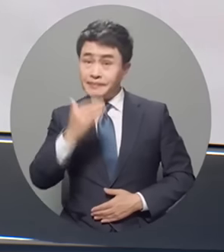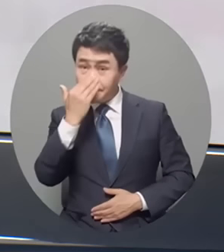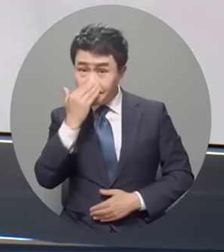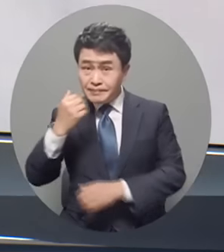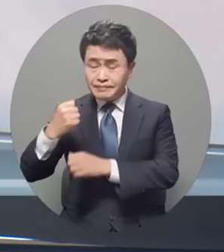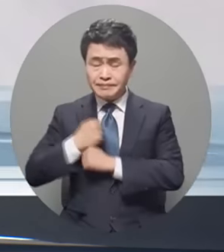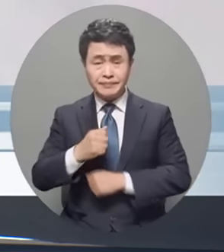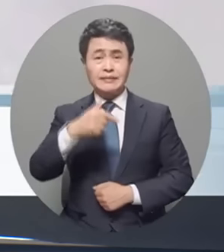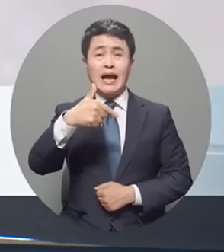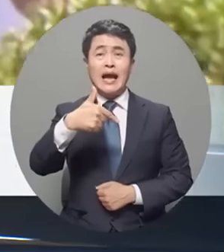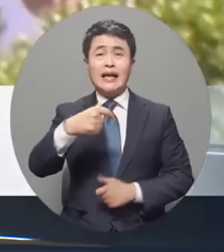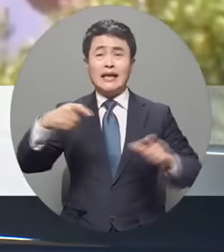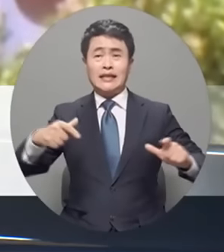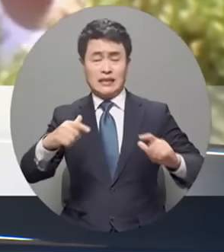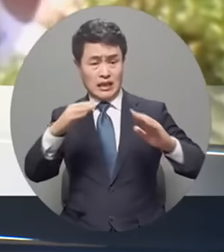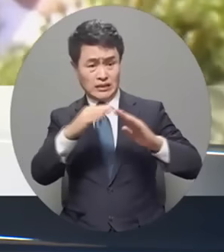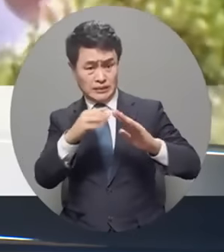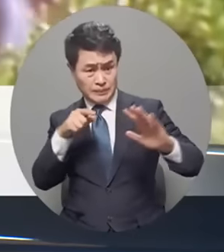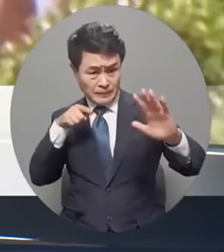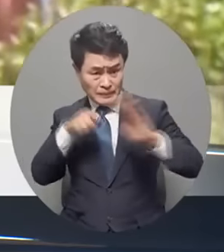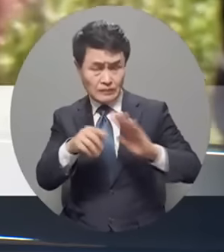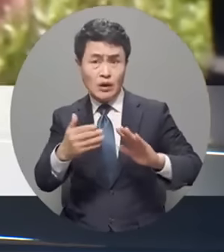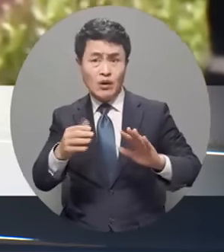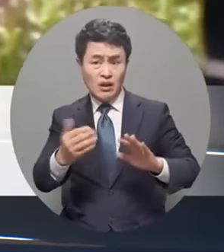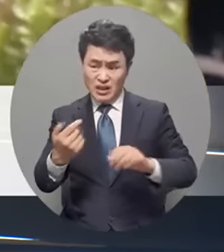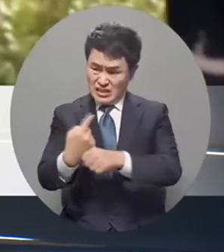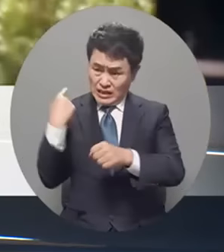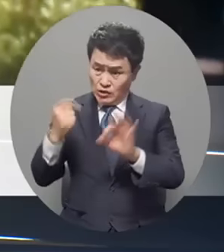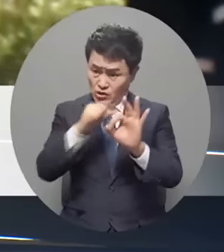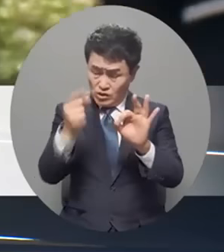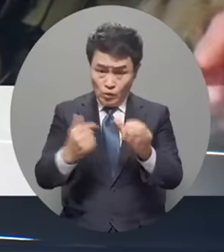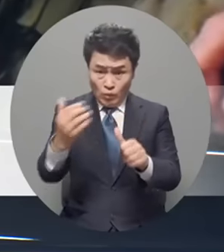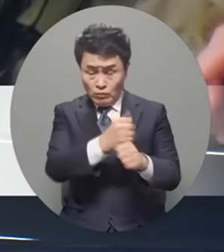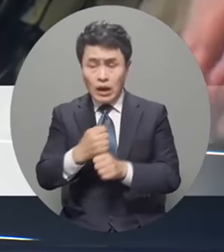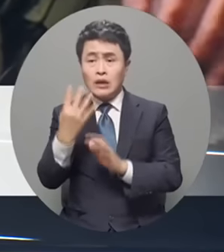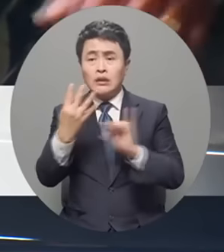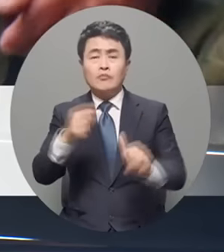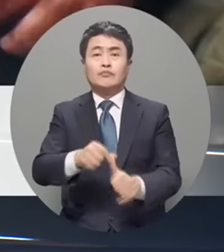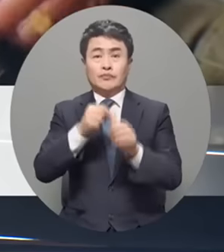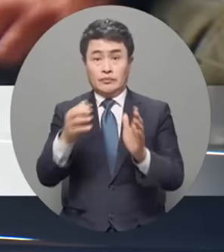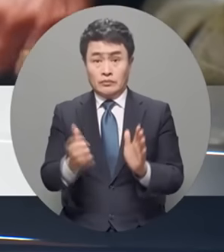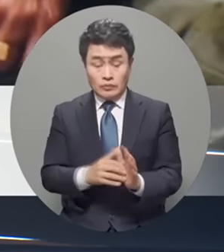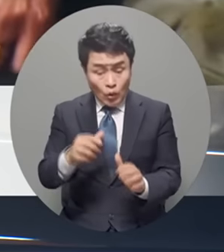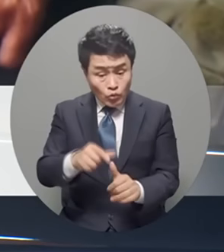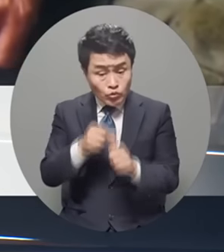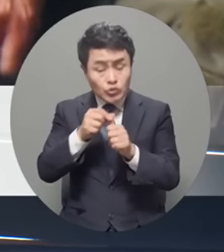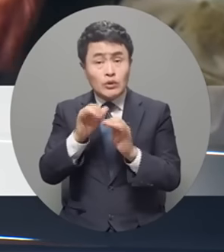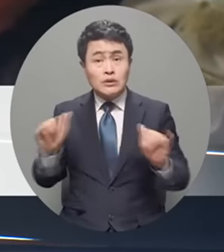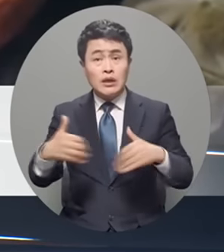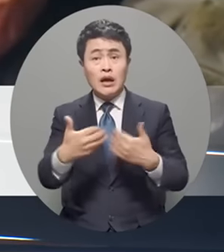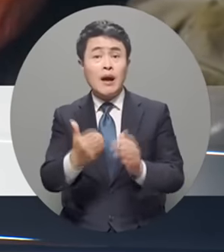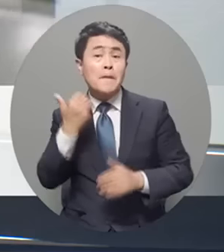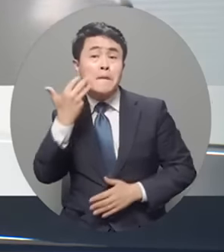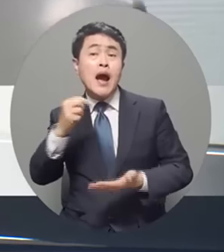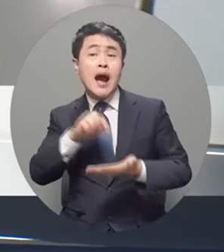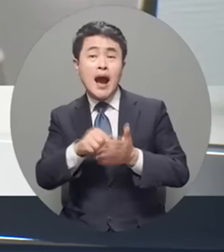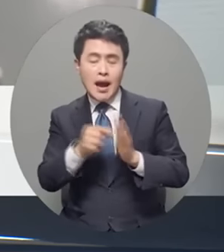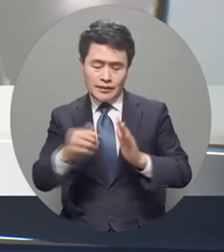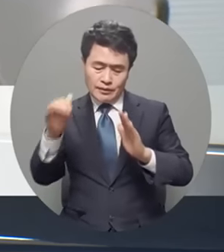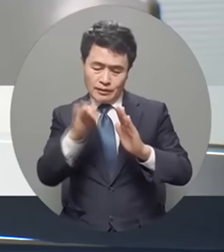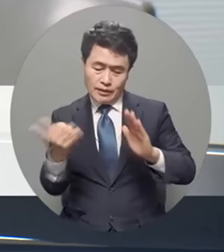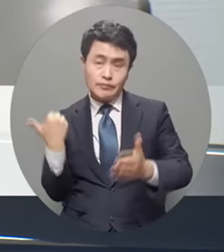이스라엘군이 가자지구 주택가를 급습해 지난해 10월 납치된 인질 4명을 구출했습니다. 구출된 사람들은 8개월 만에 가족의